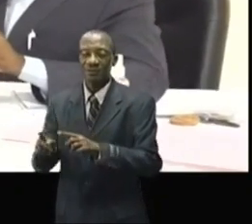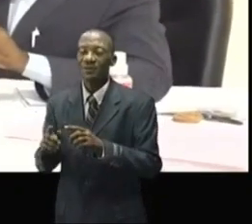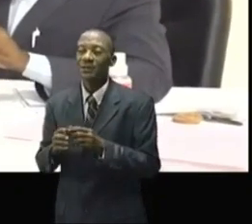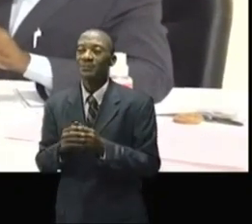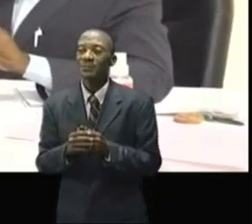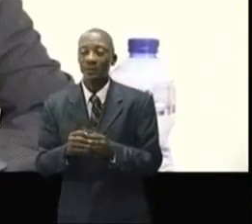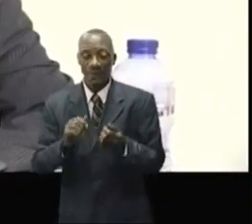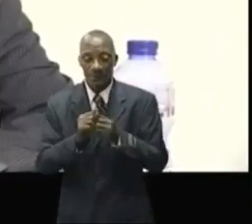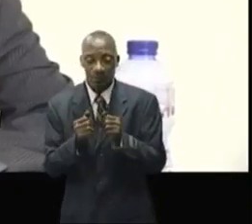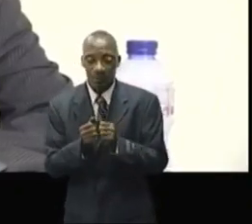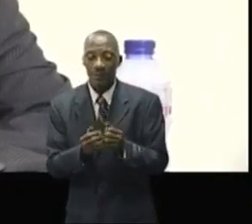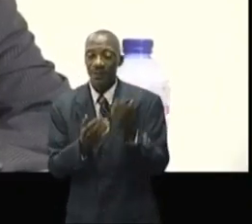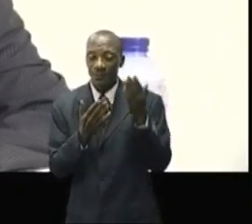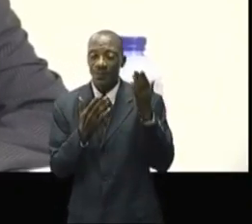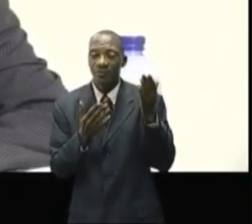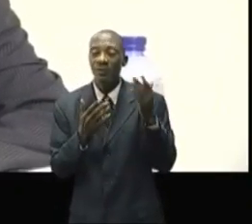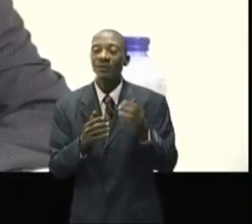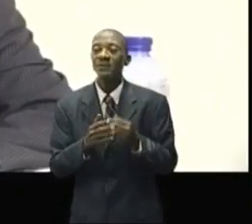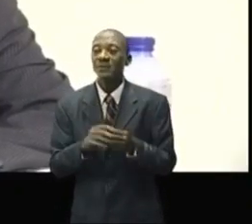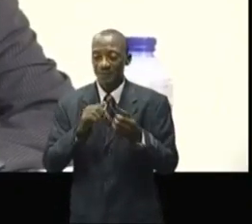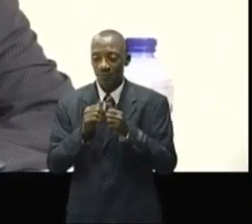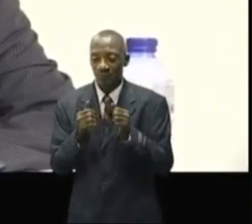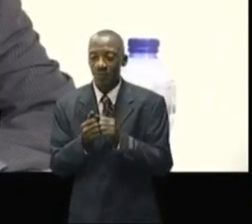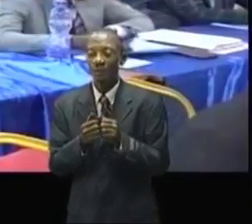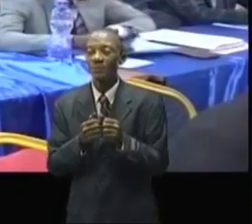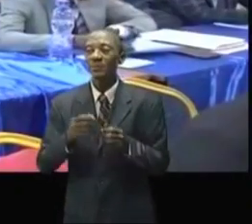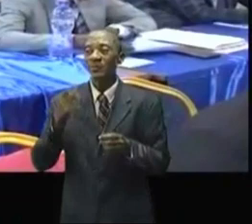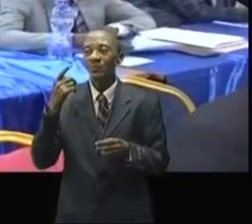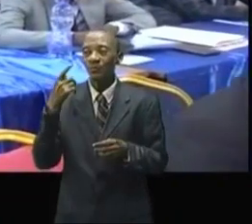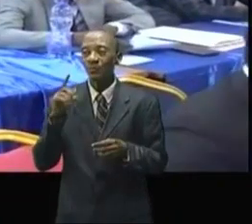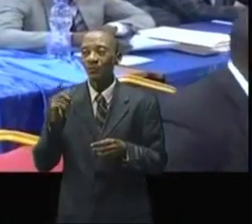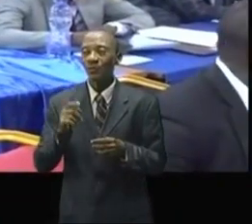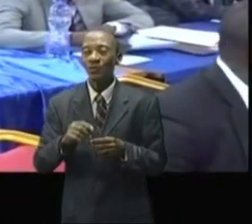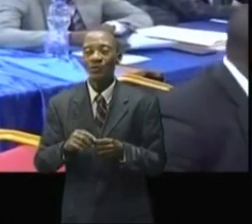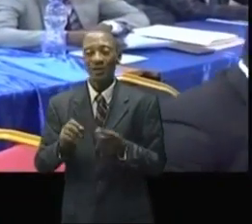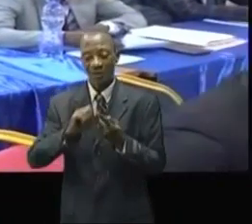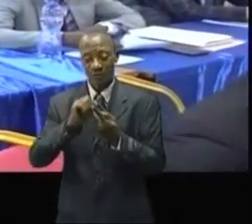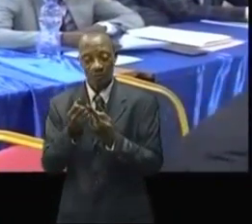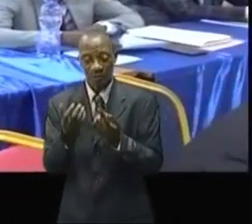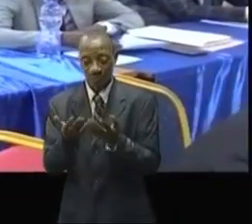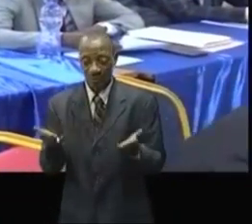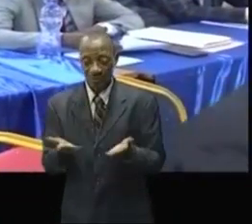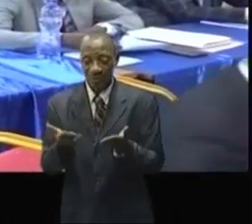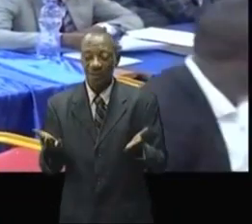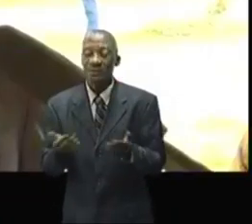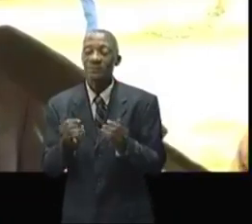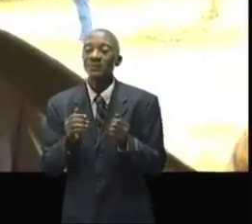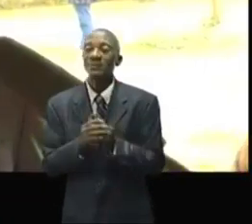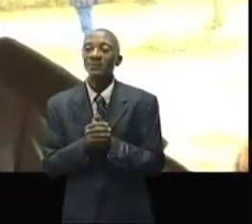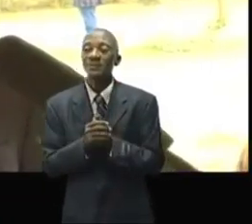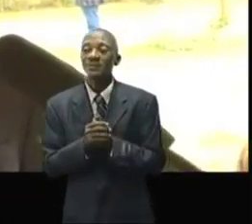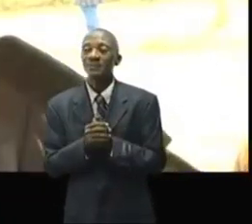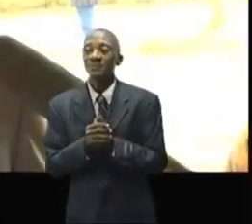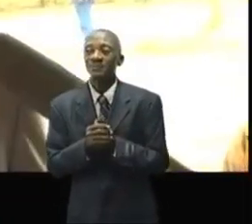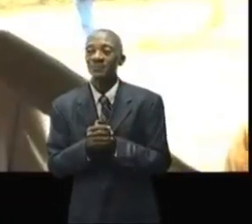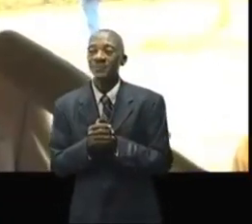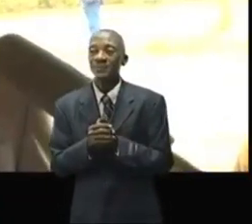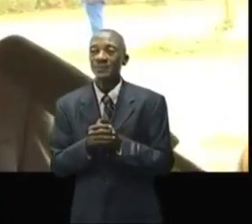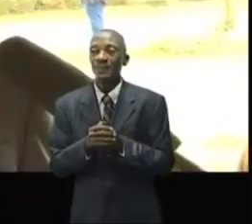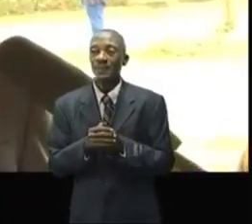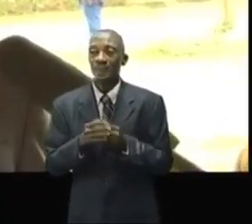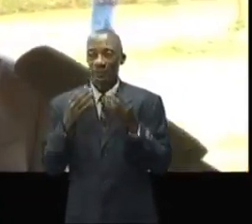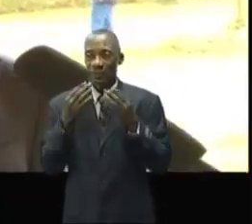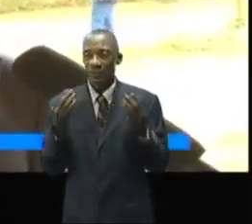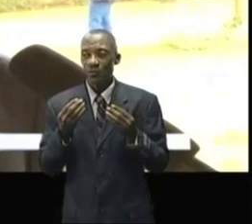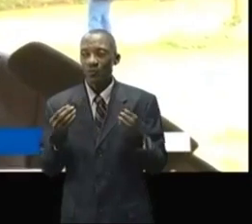des soins de qualité, la qualité d'équipement et la qualité des ressources humaines. C'est un atelier important et je pense